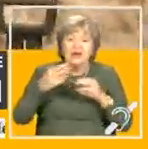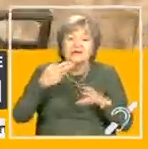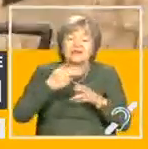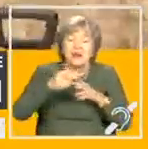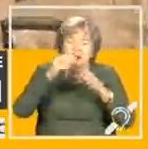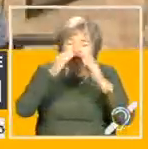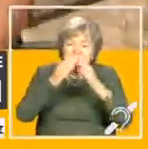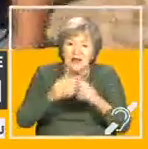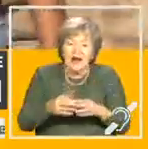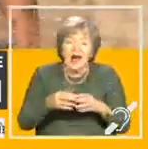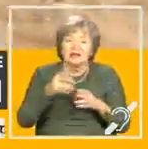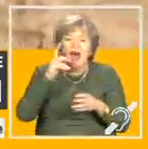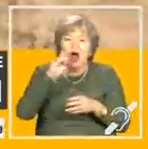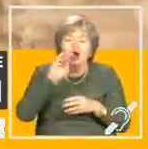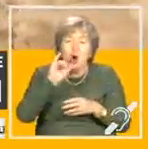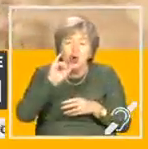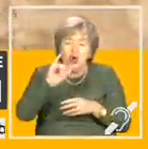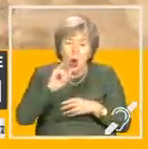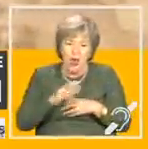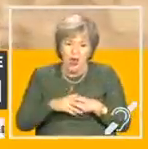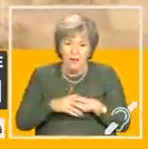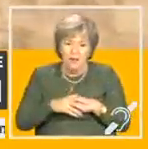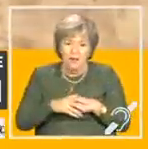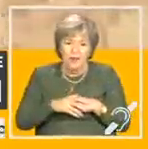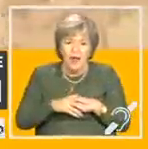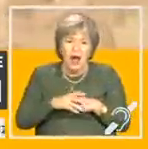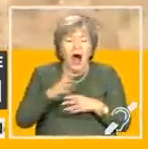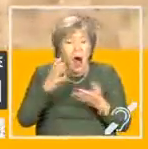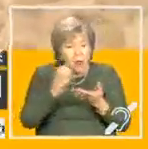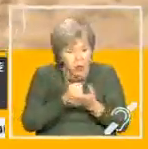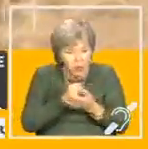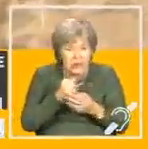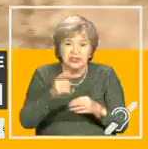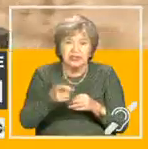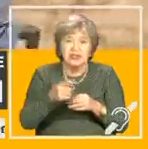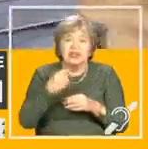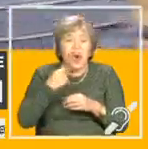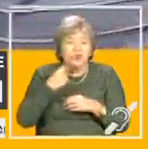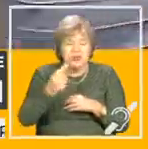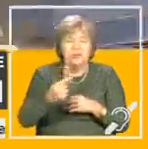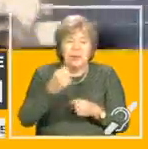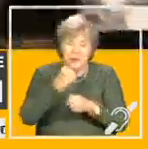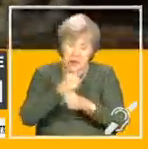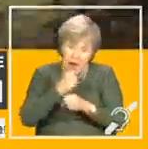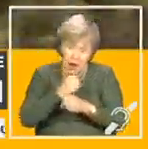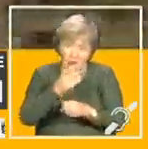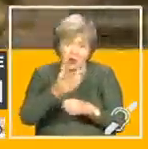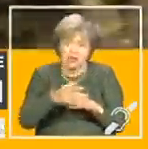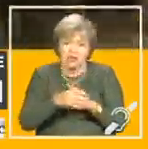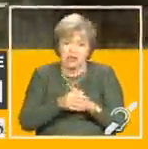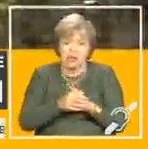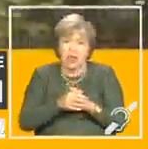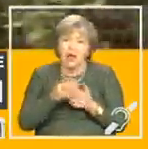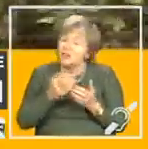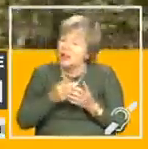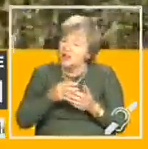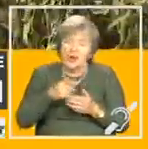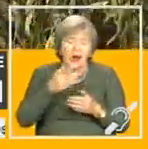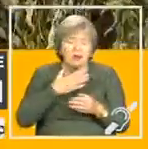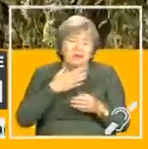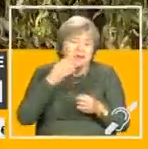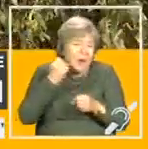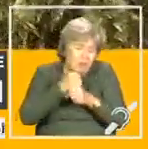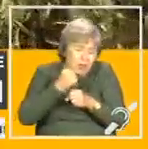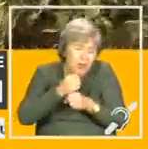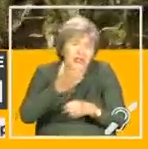scoată mâlul din case. În mare măsură au reușit în toată această săptămână pentru că, vă spuneam, sunt oameni gospodari.